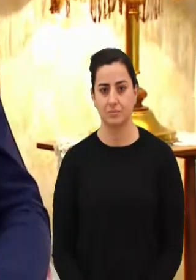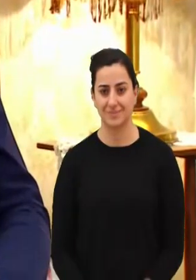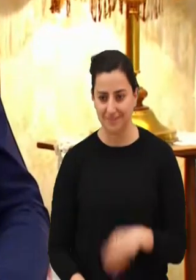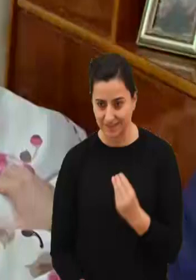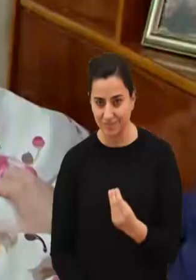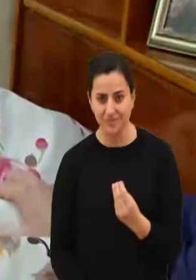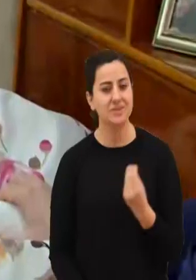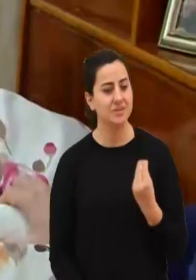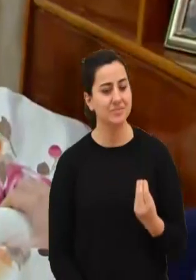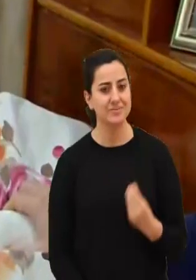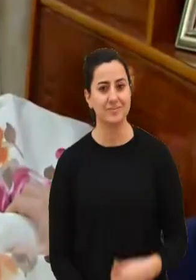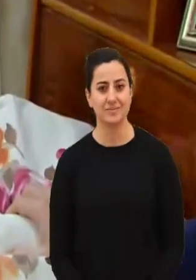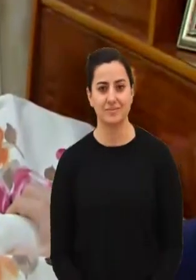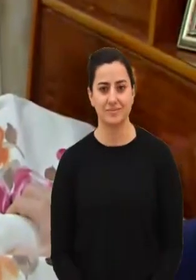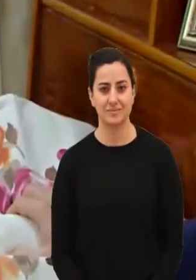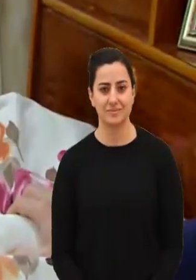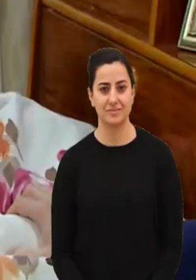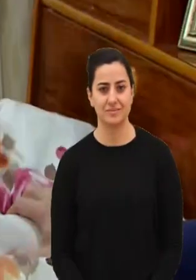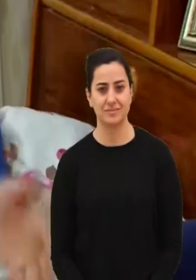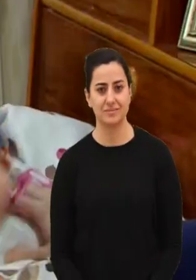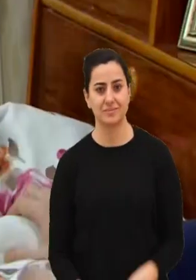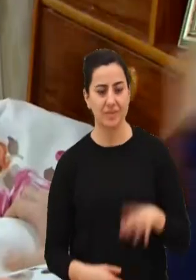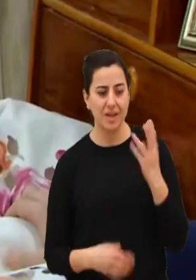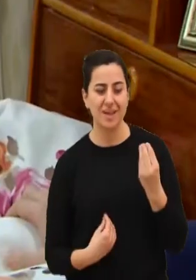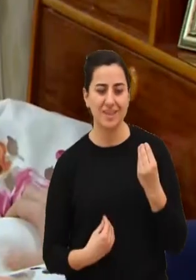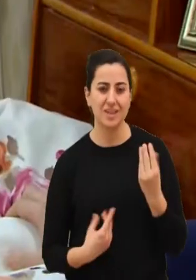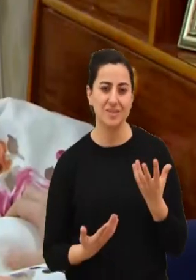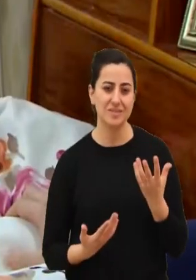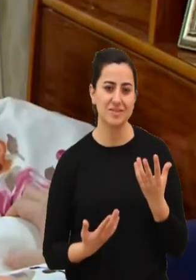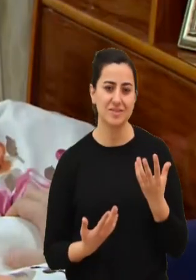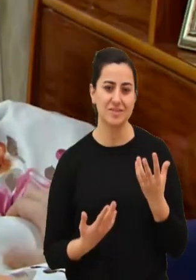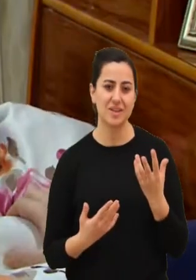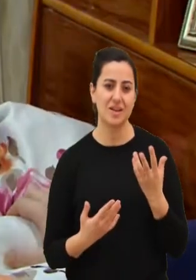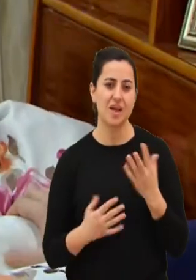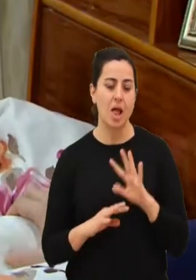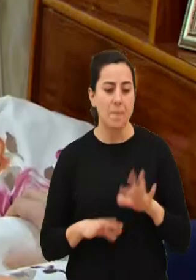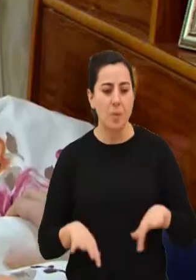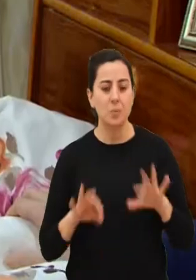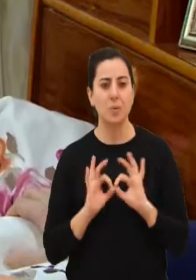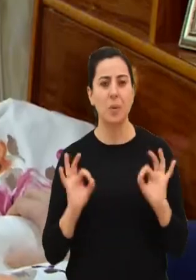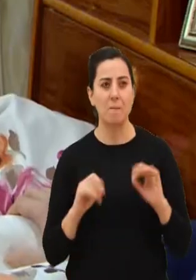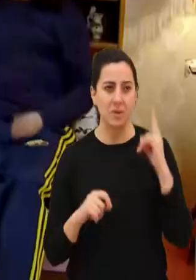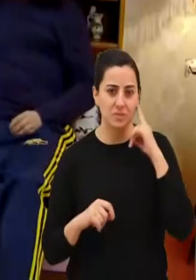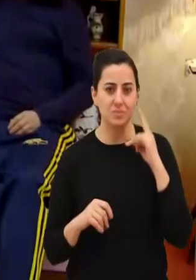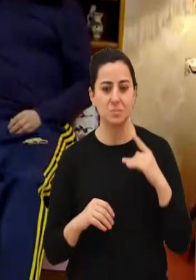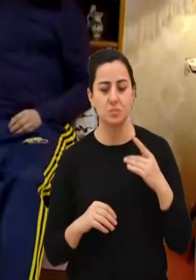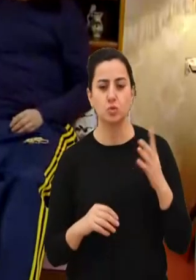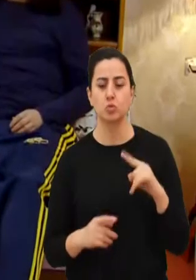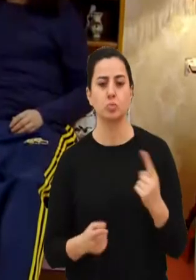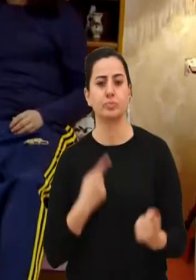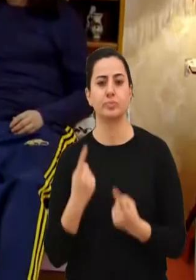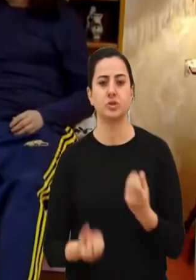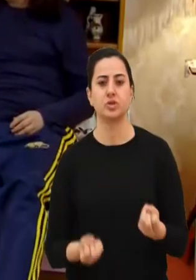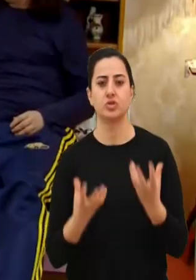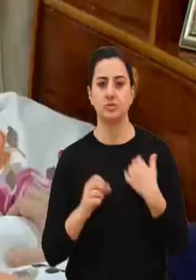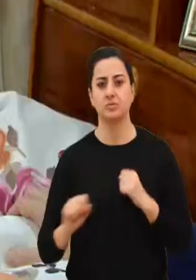İyi yok. Misin? İyiyim, iyiyim. Daha da iyi olurum da hani böyle her şey tam yoluna girdi diyorsun. Böyle başka başka şeylerden